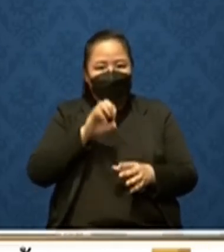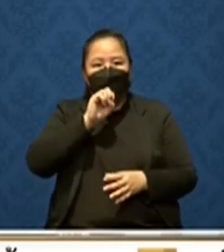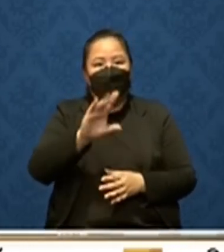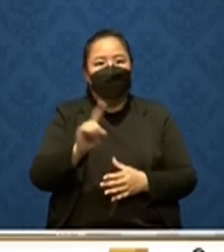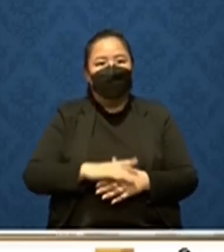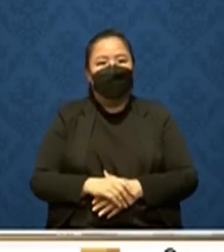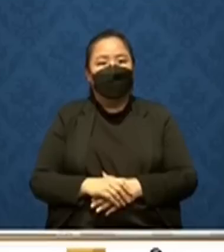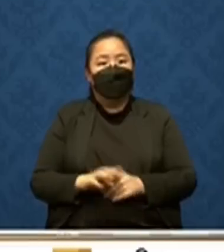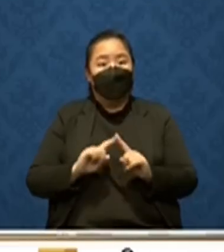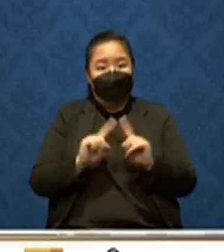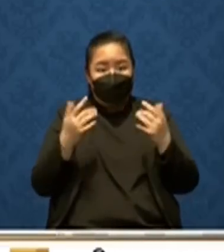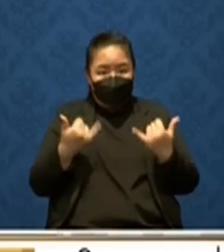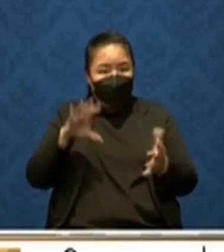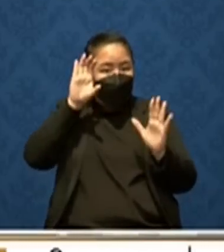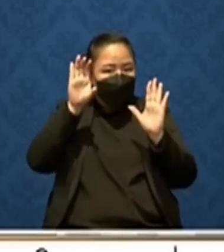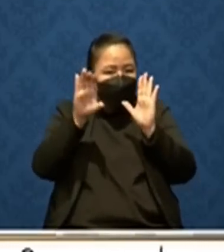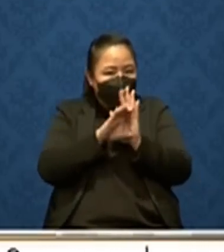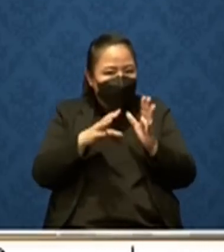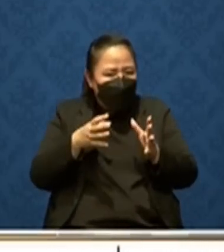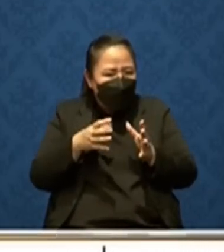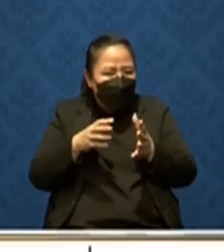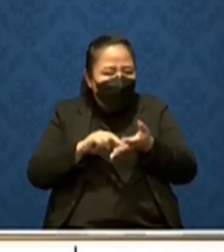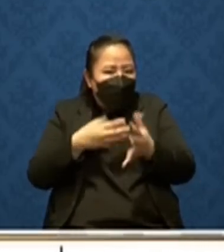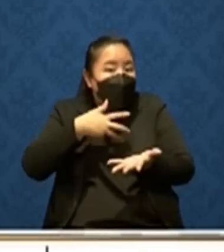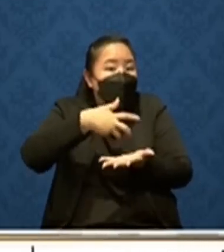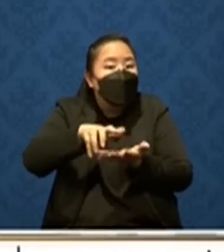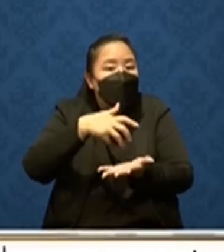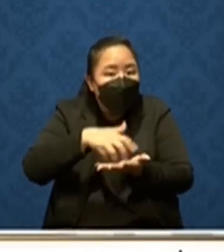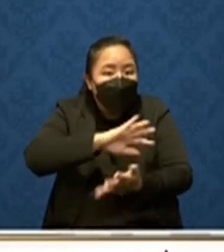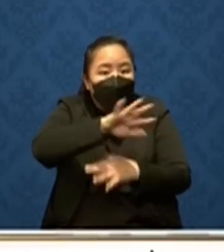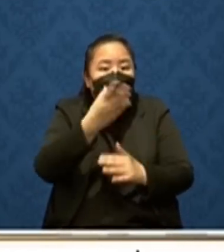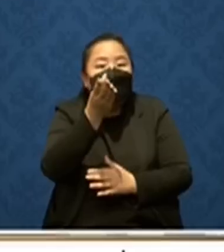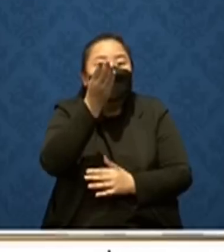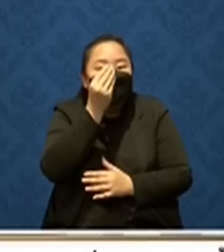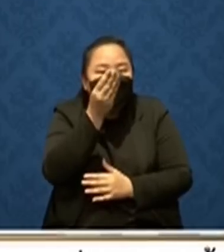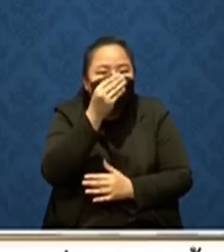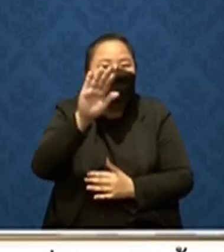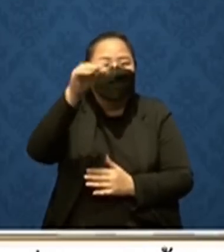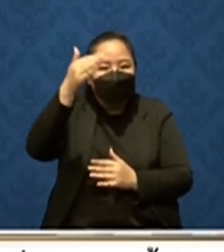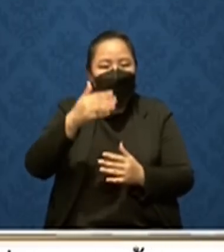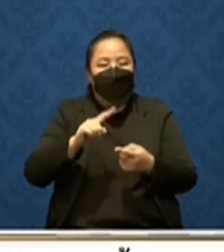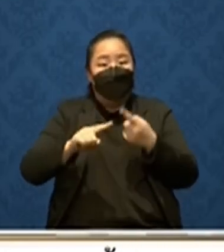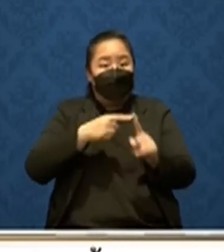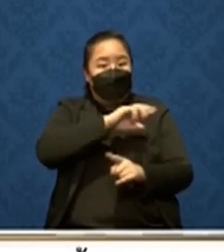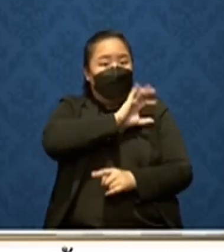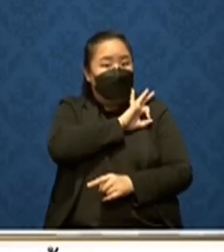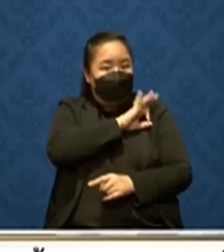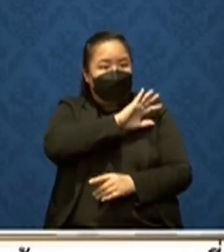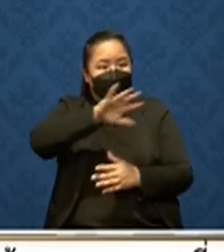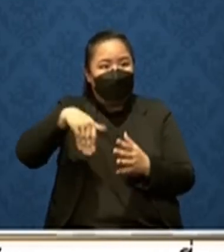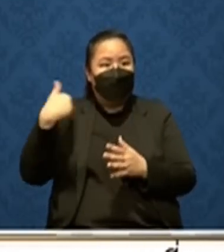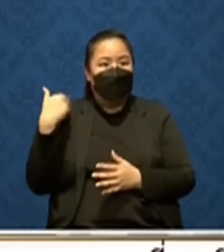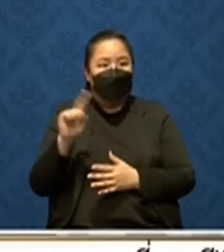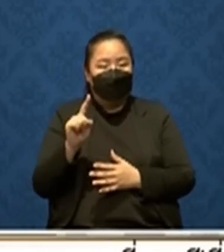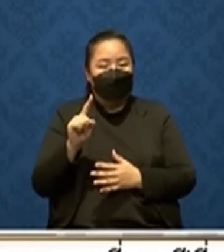แต่ผมขออนุญาตนำภาพของๆมาเล่าให้ท่านประธานได้รับทราบมาบอกกล่าวก็ทำงานผ่านไปเพื่อนความทิศครับเรื่อง